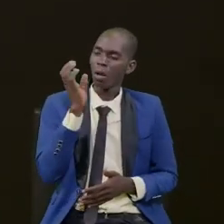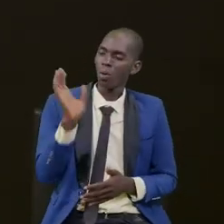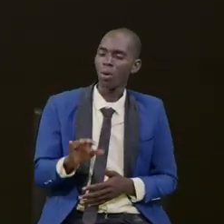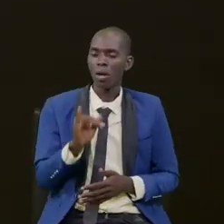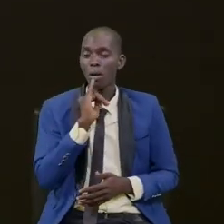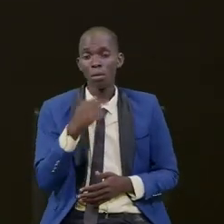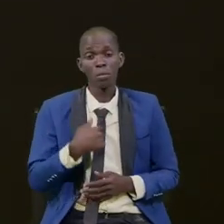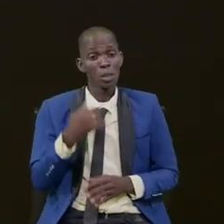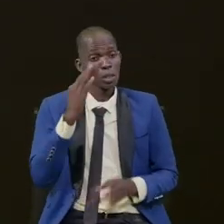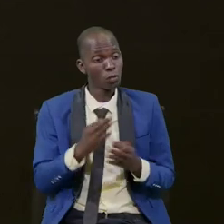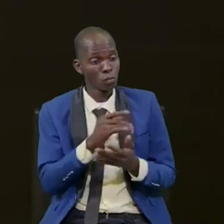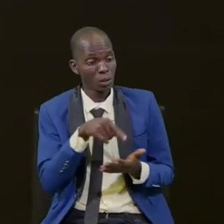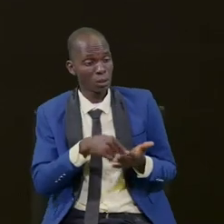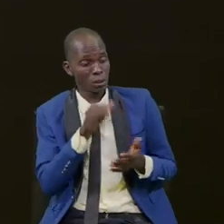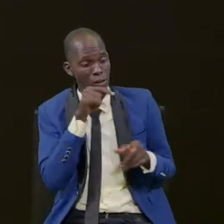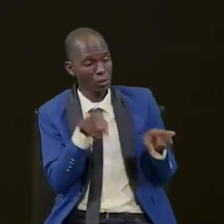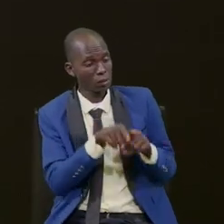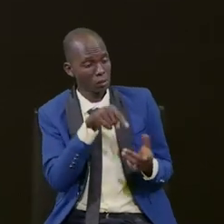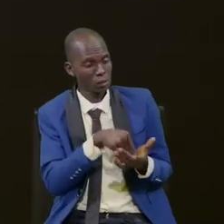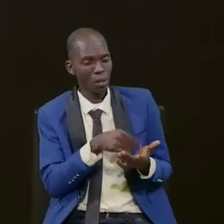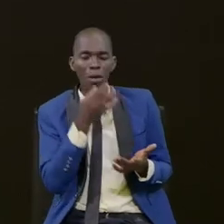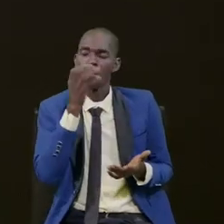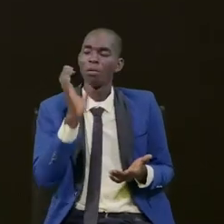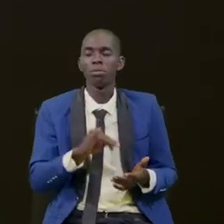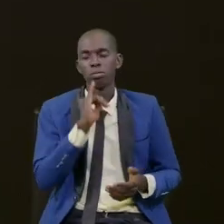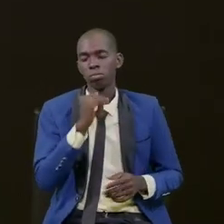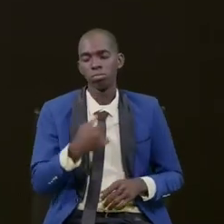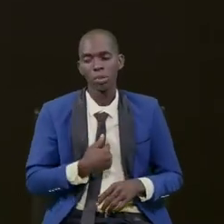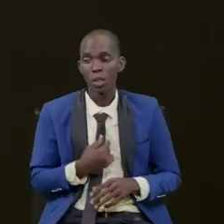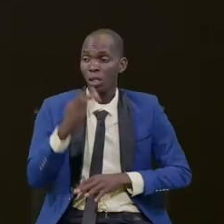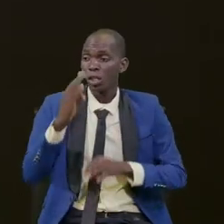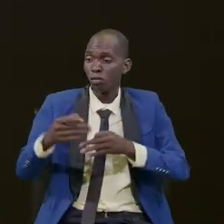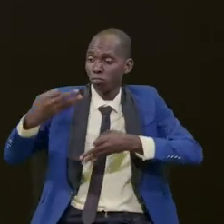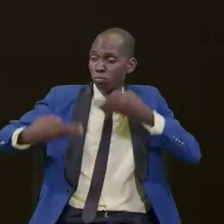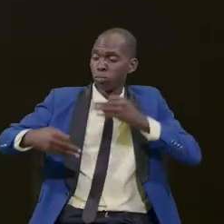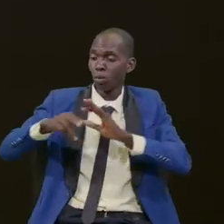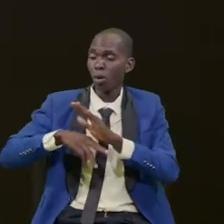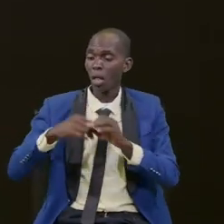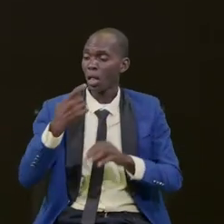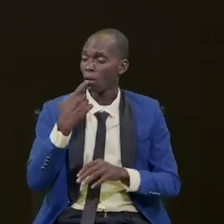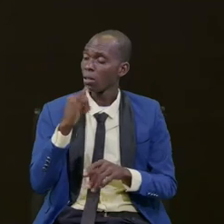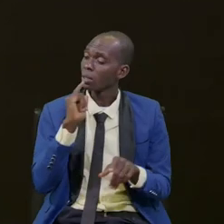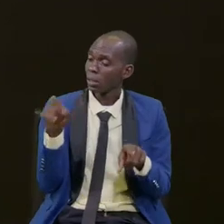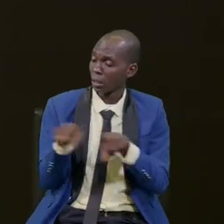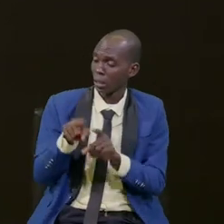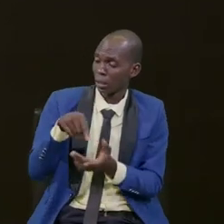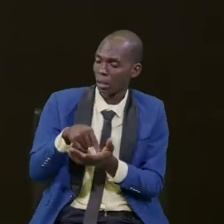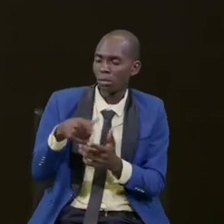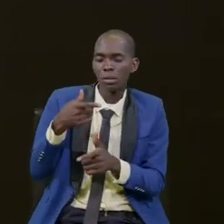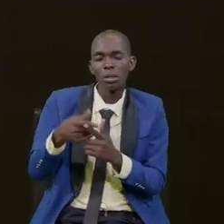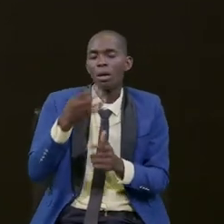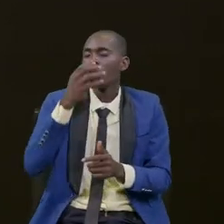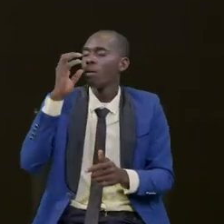moi. Si c'est comme ça, malheur à moi. Si le jugement de la langue est pareil, donc malheur à